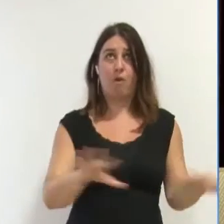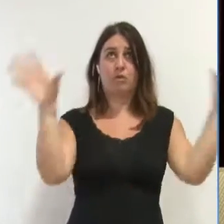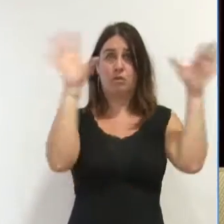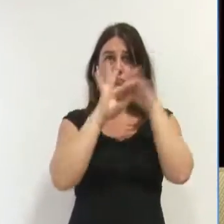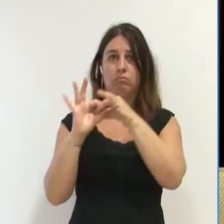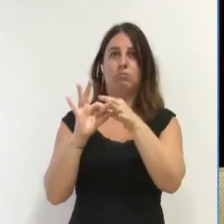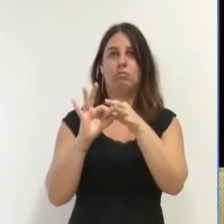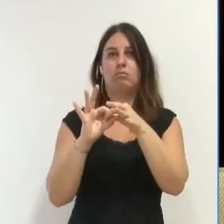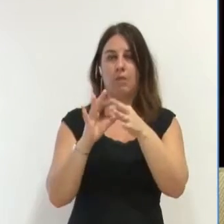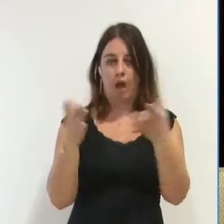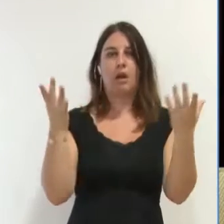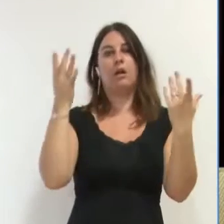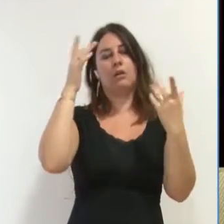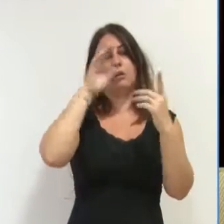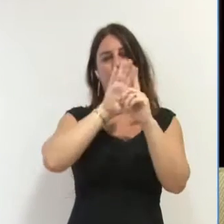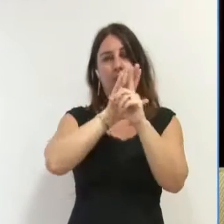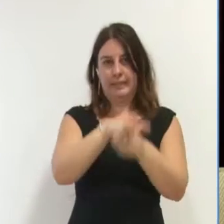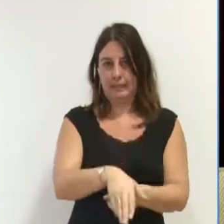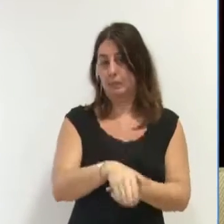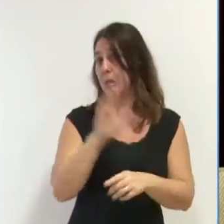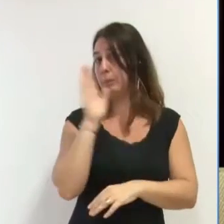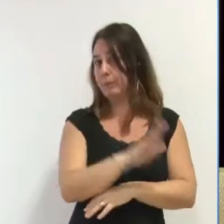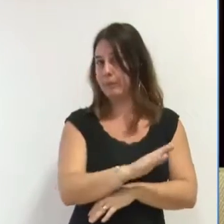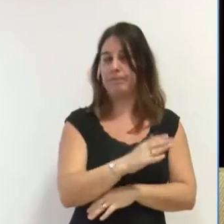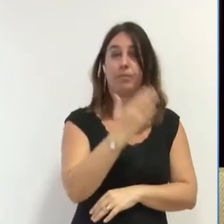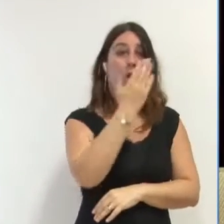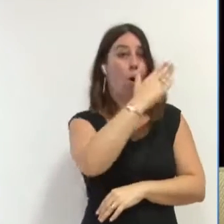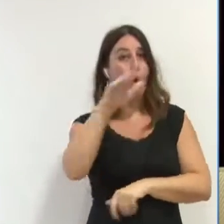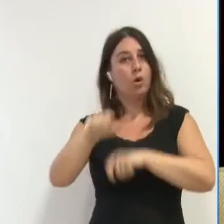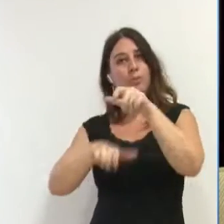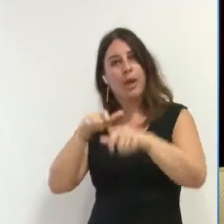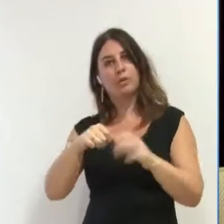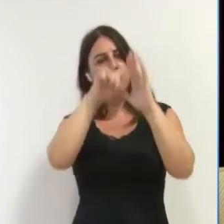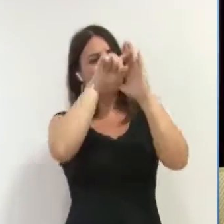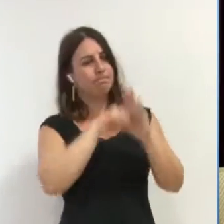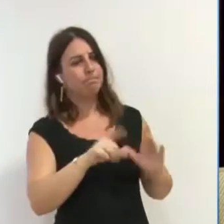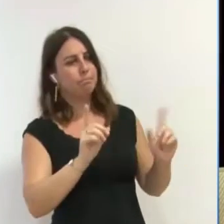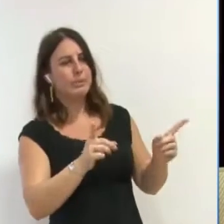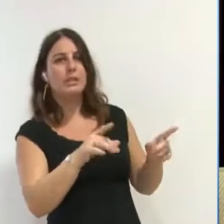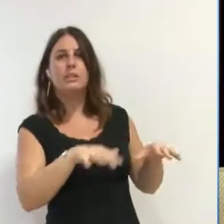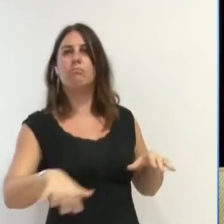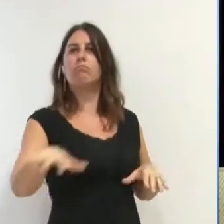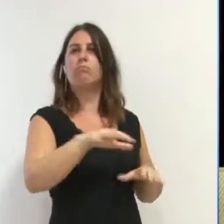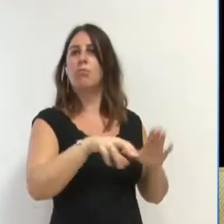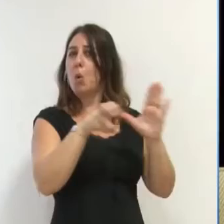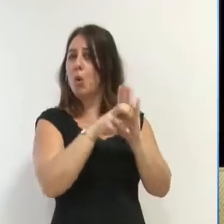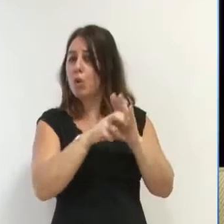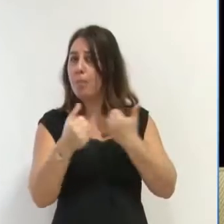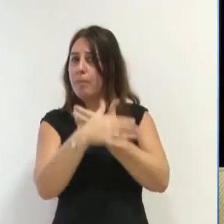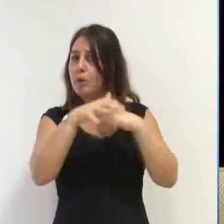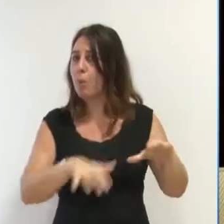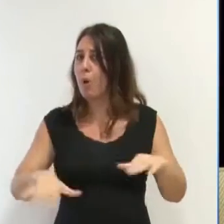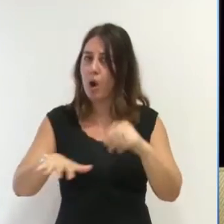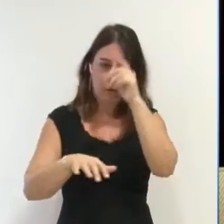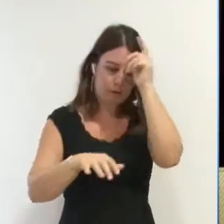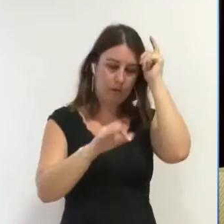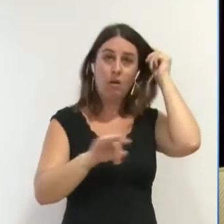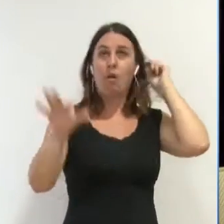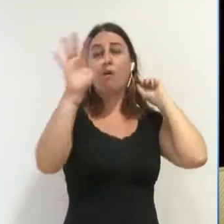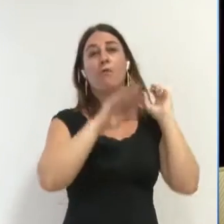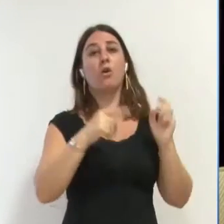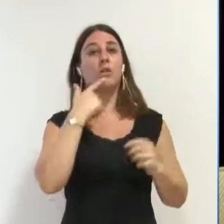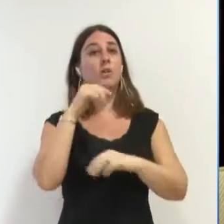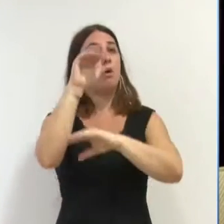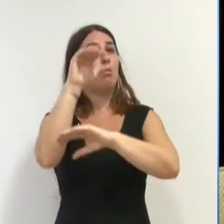jugée discriminante. Pour d'autres, la réglementation actuelle à Grenoble, dans la métropole en France, protège l'égalité